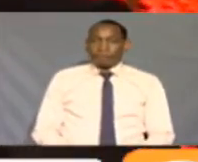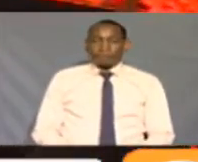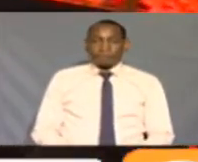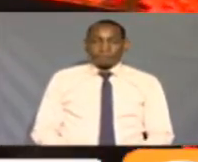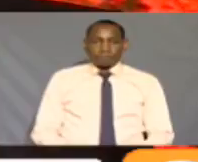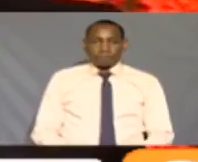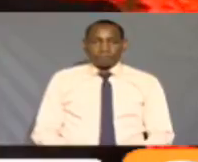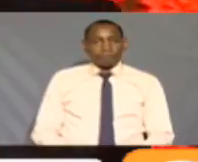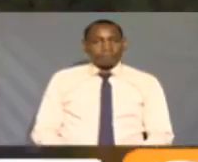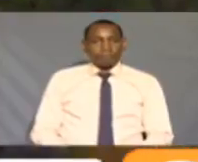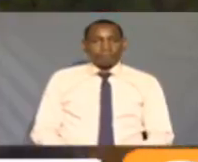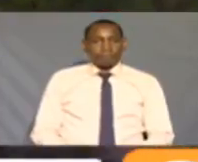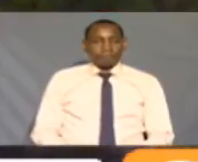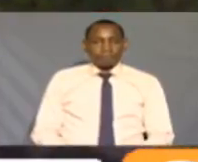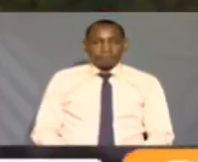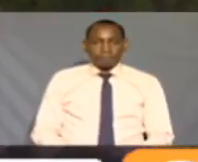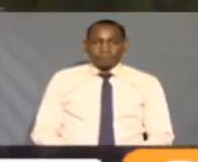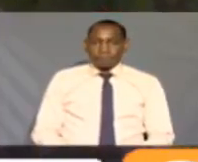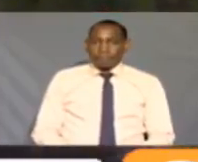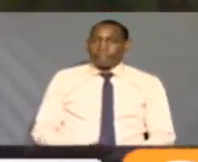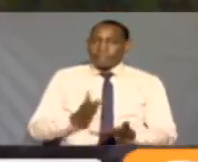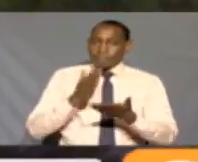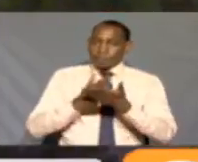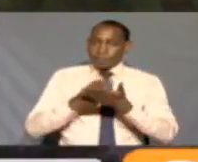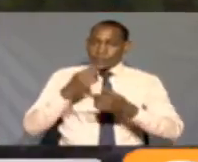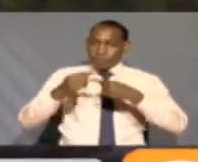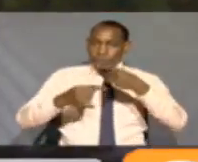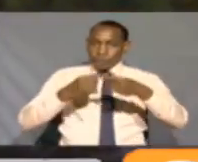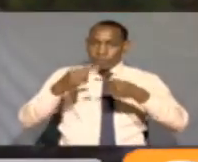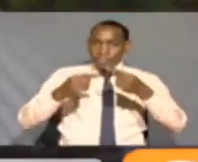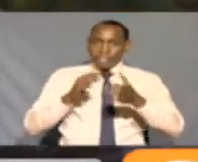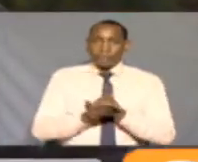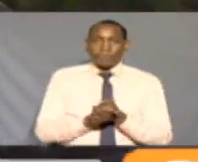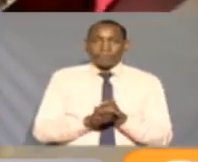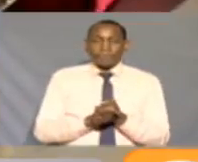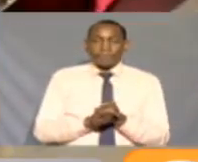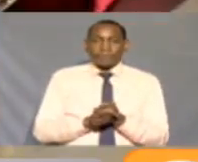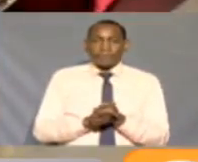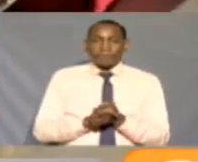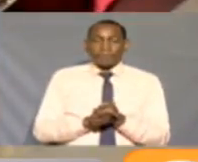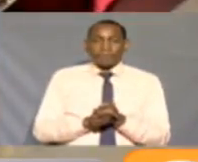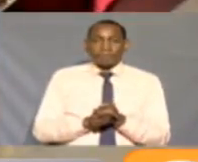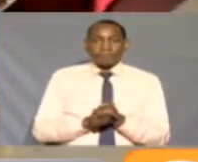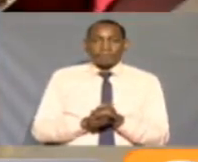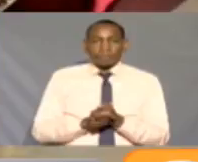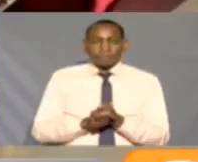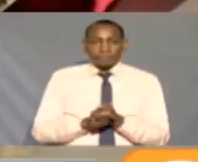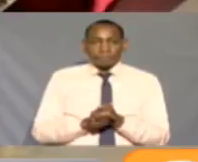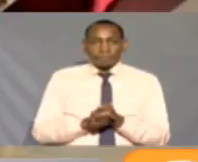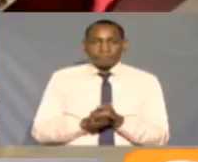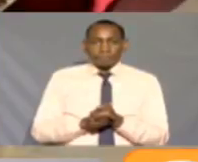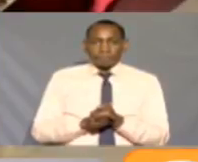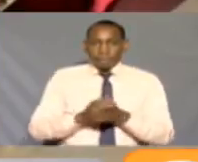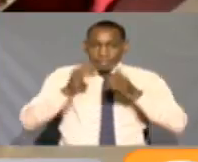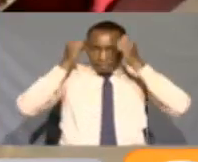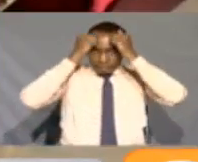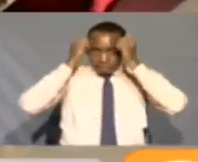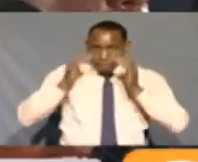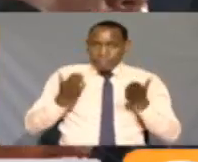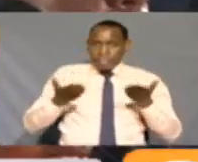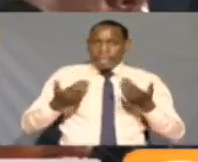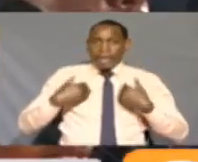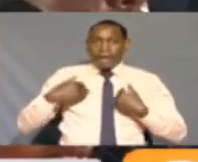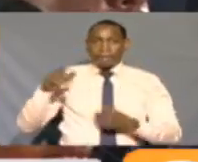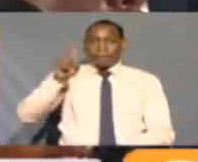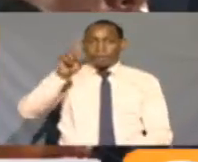hebu endelea tafadhali. Hata mimi nimeona niendelee tu, maana ungetatizika kidogo hapo. Kuna mwanafunzi hapa ambaye ana